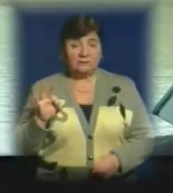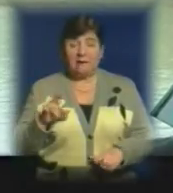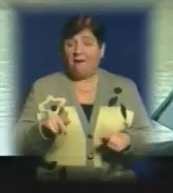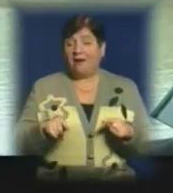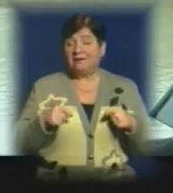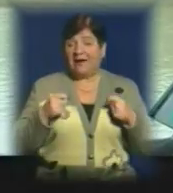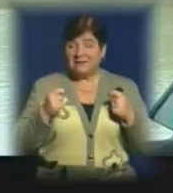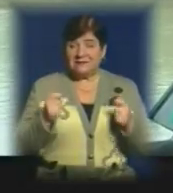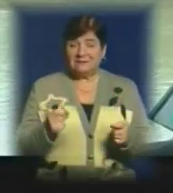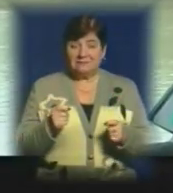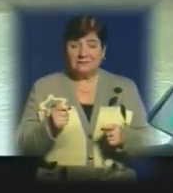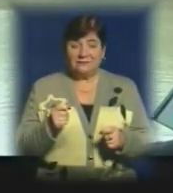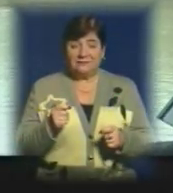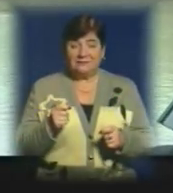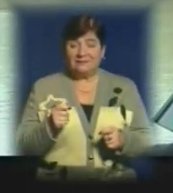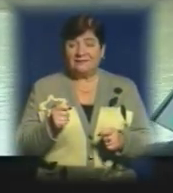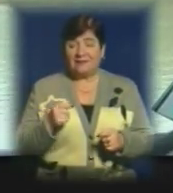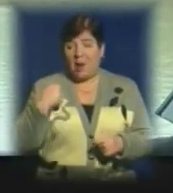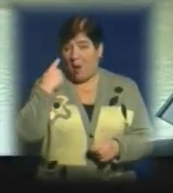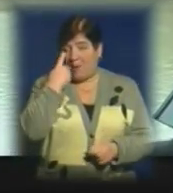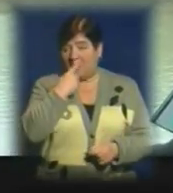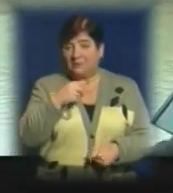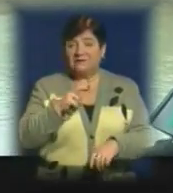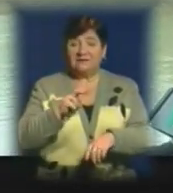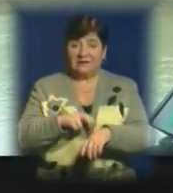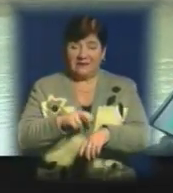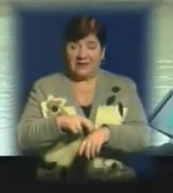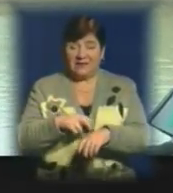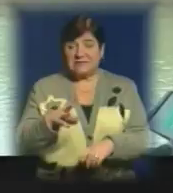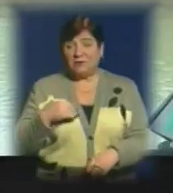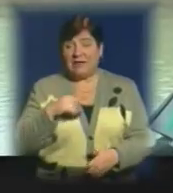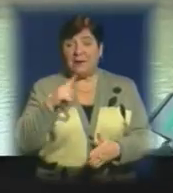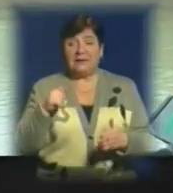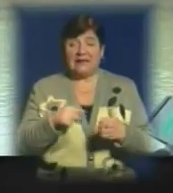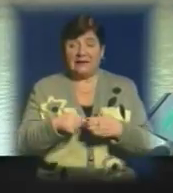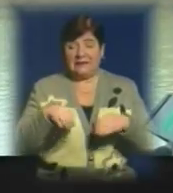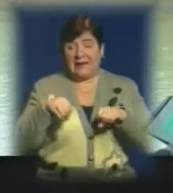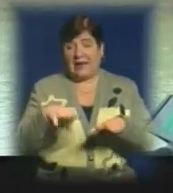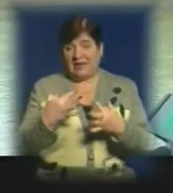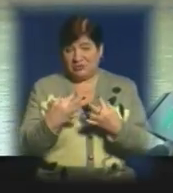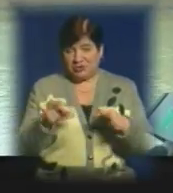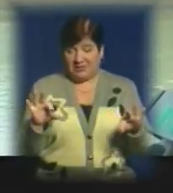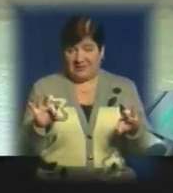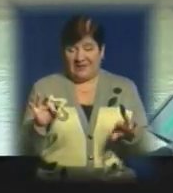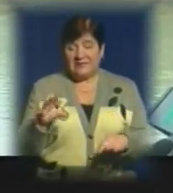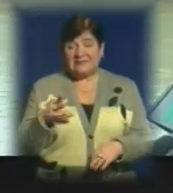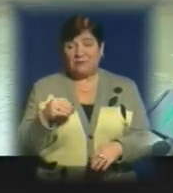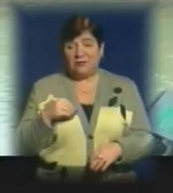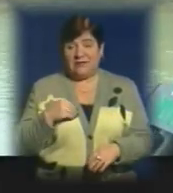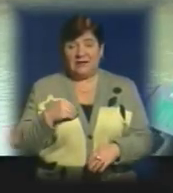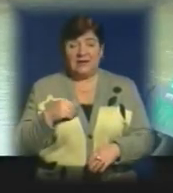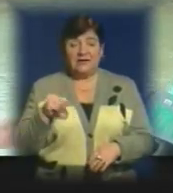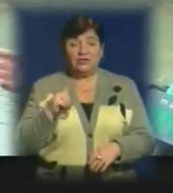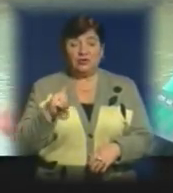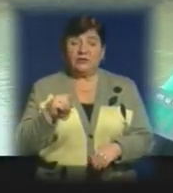дасть, що персонально можу з лікарем якісь свої питання рішити, і кожна людина рішить свої якісь, що може